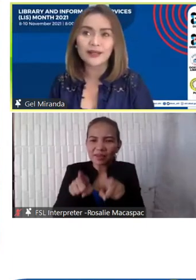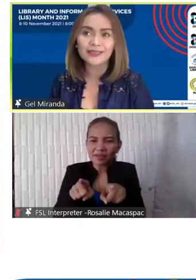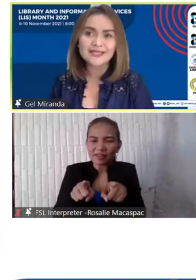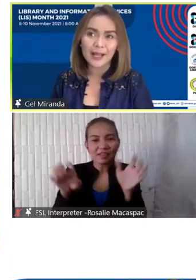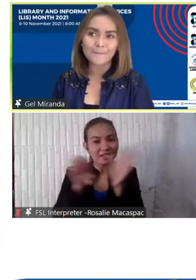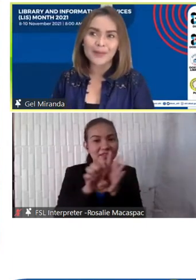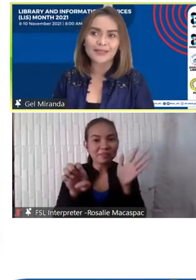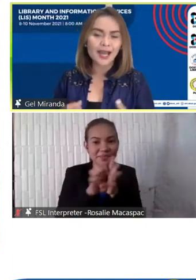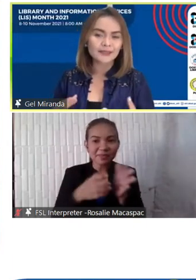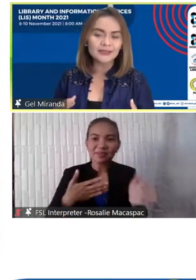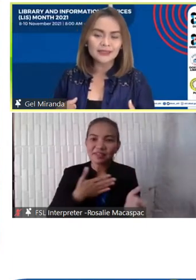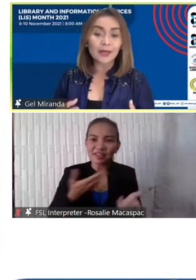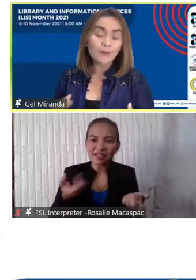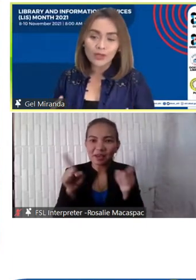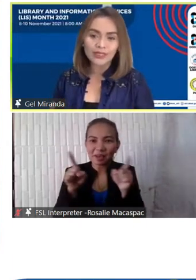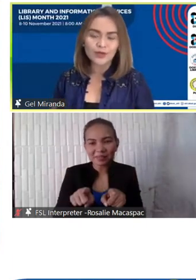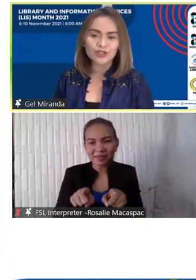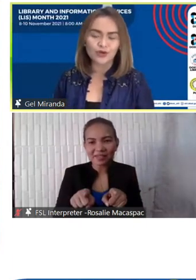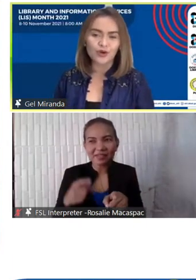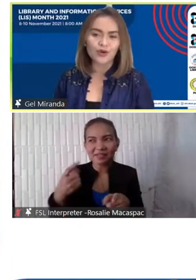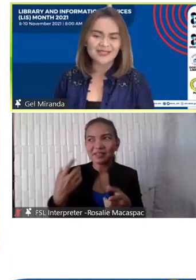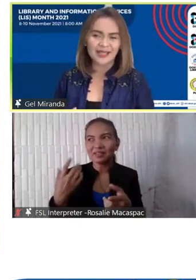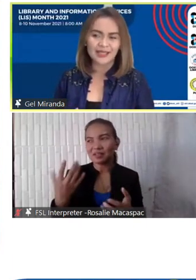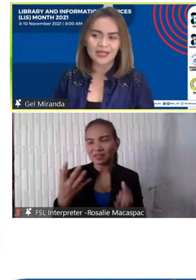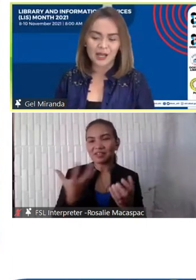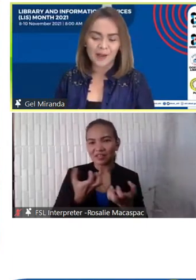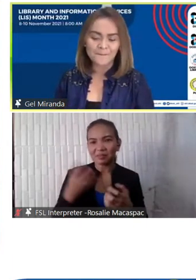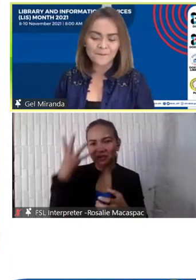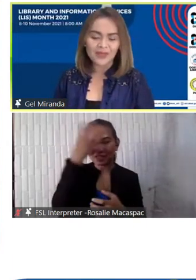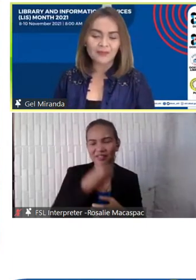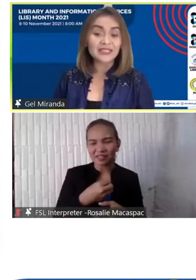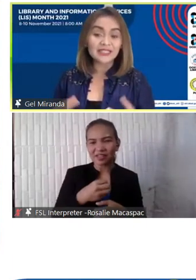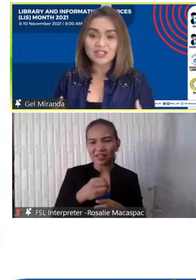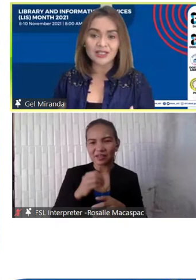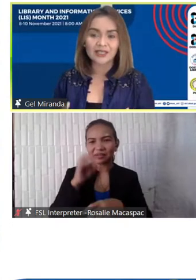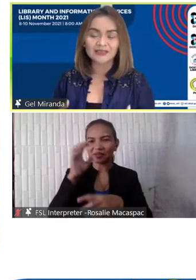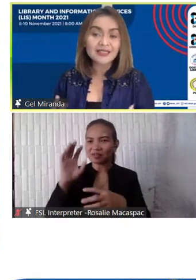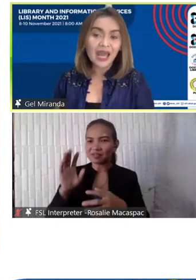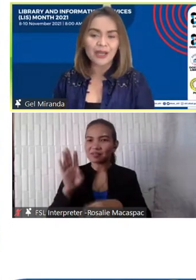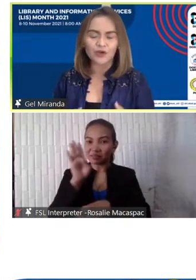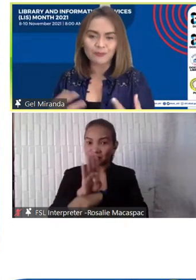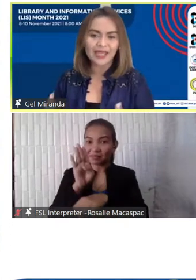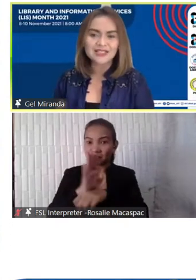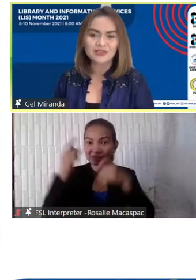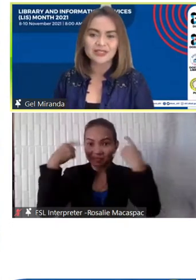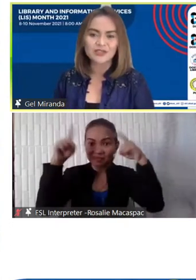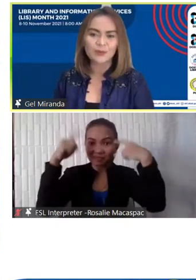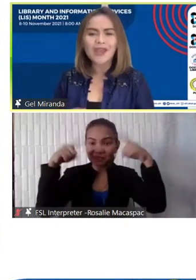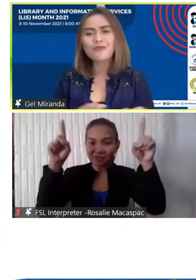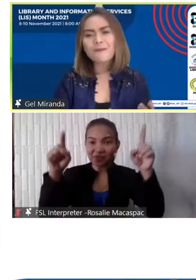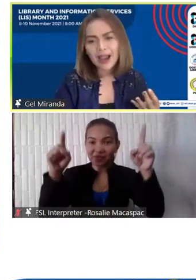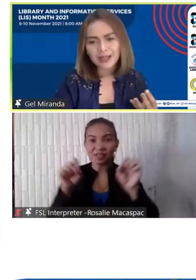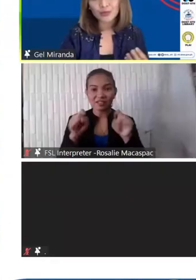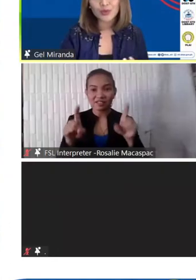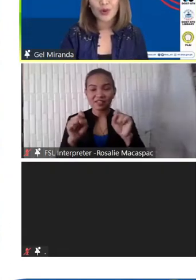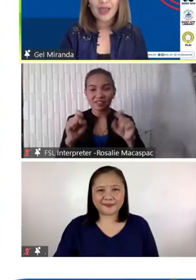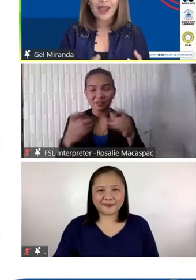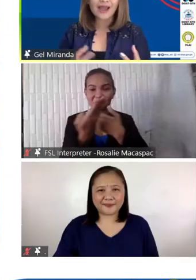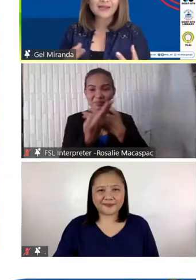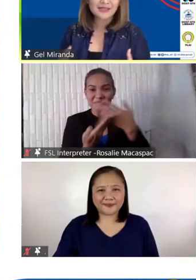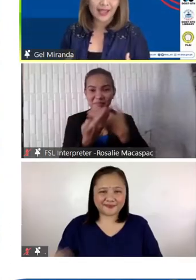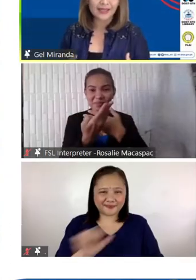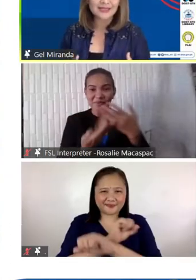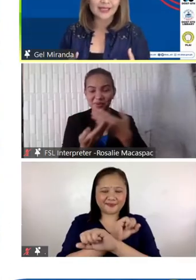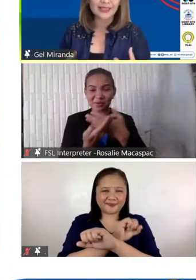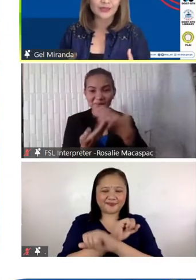ng isang magandang takbo ng negosyo. Let's say, magtitinda siya ng tinapay or pastry. So, paano ba makakatulong